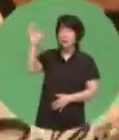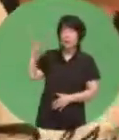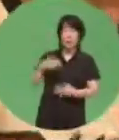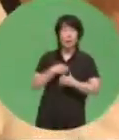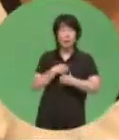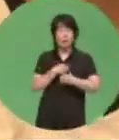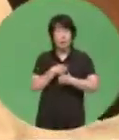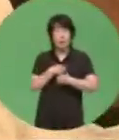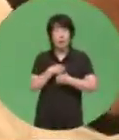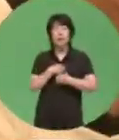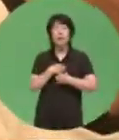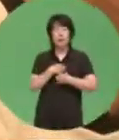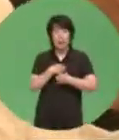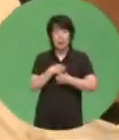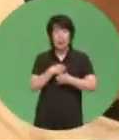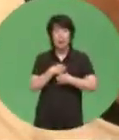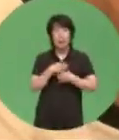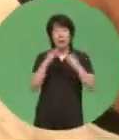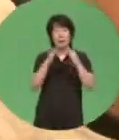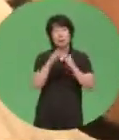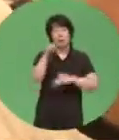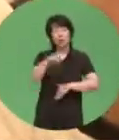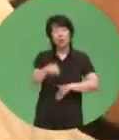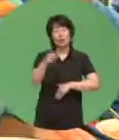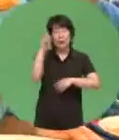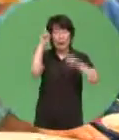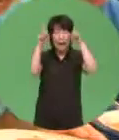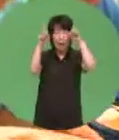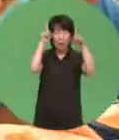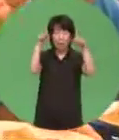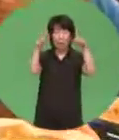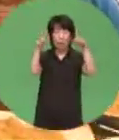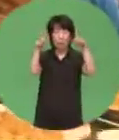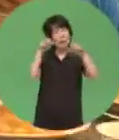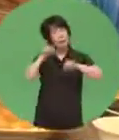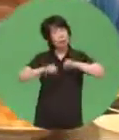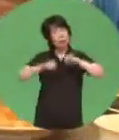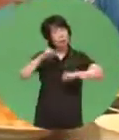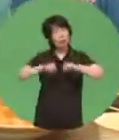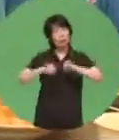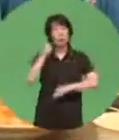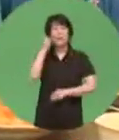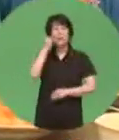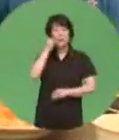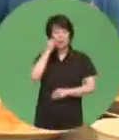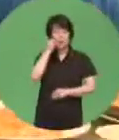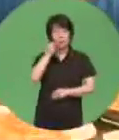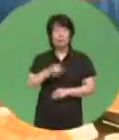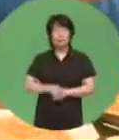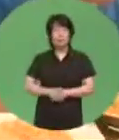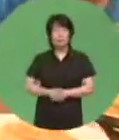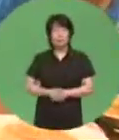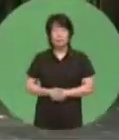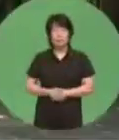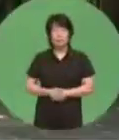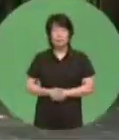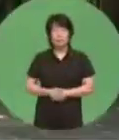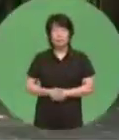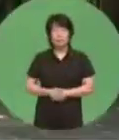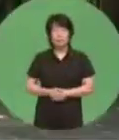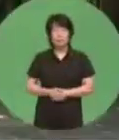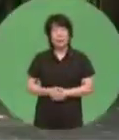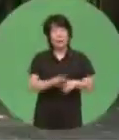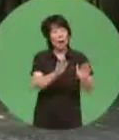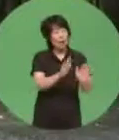もやっぱ心配してる方がいらっしゃるので、全部それを使っての外での遊びにはなっていないような状況であります。